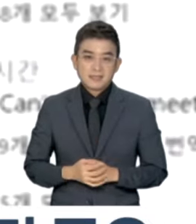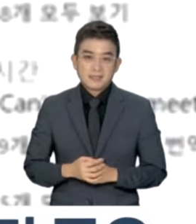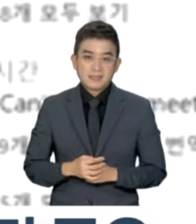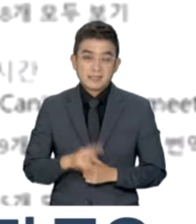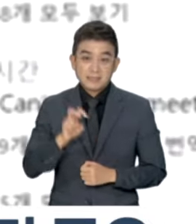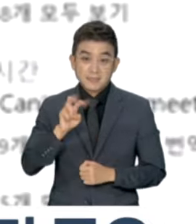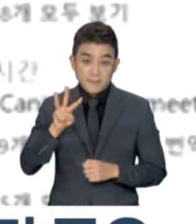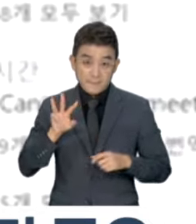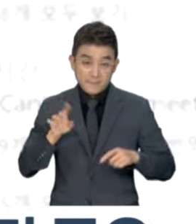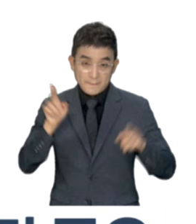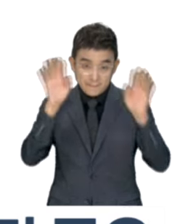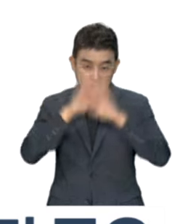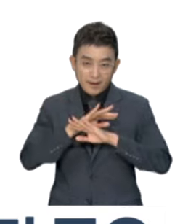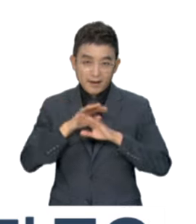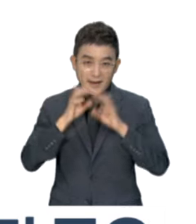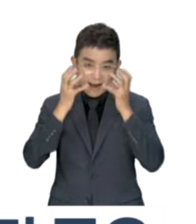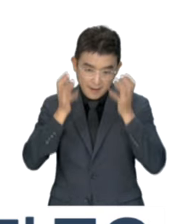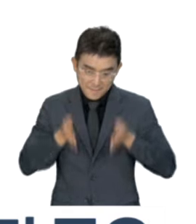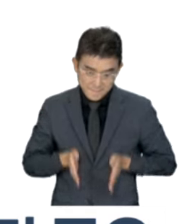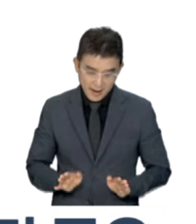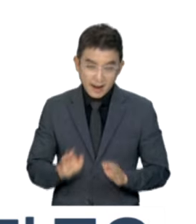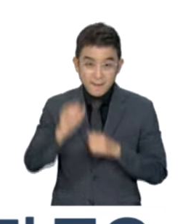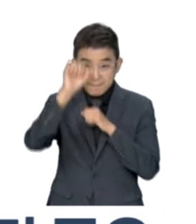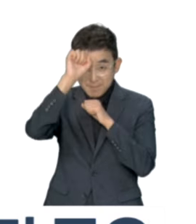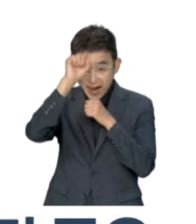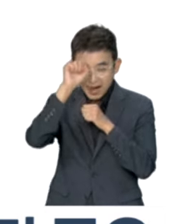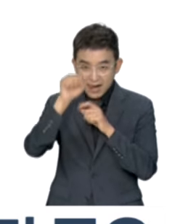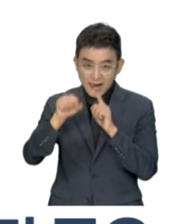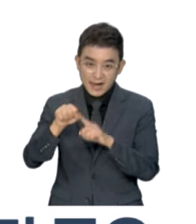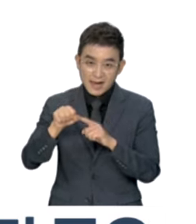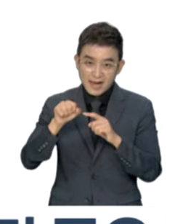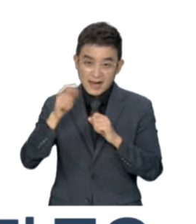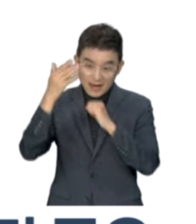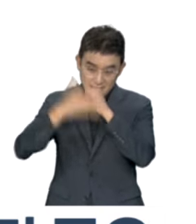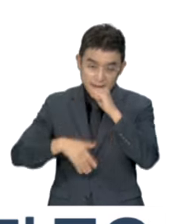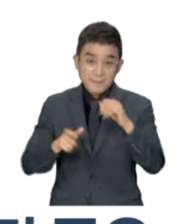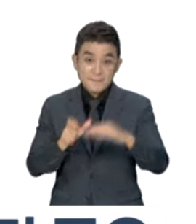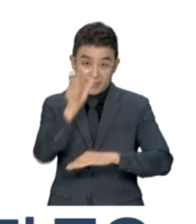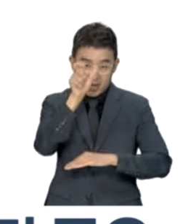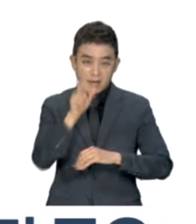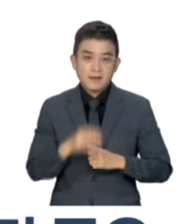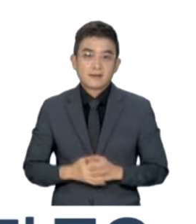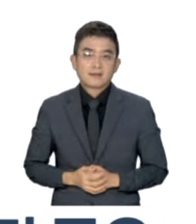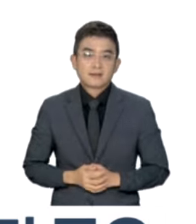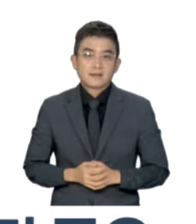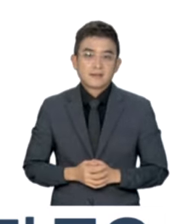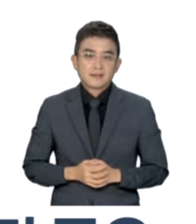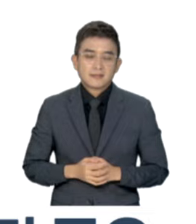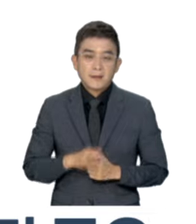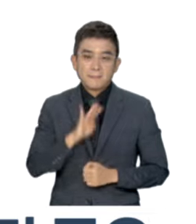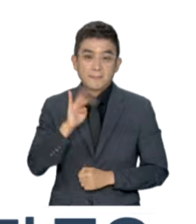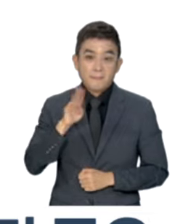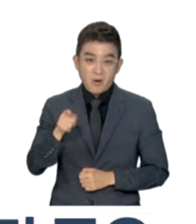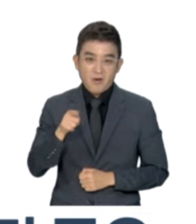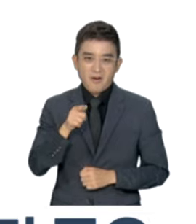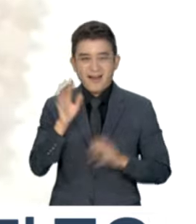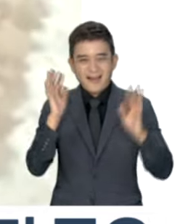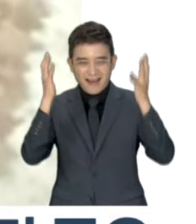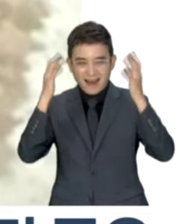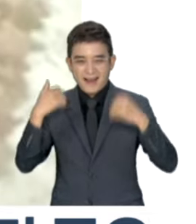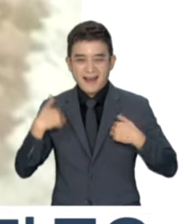인스타그램에 신생 하러 보이는 아기의 발바닥을 찍은 사진을 올리고 잭 블루스 비버 집에 온 걸 환영해 아고